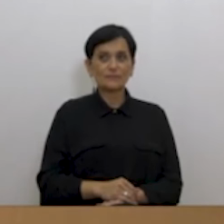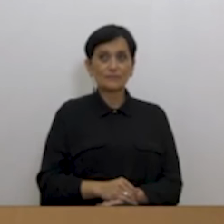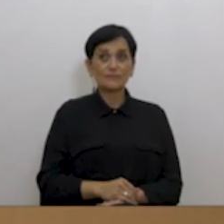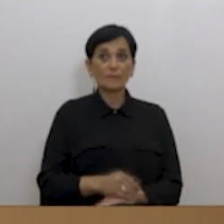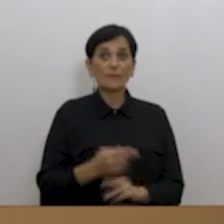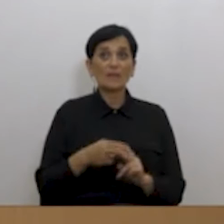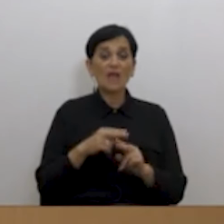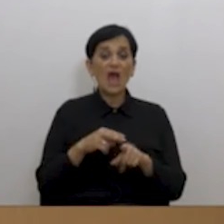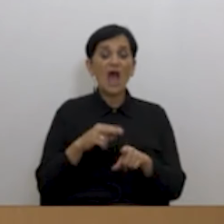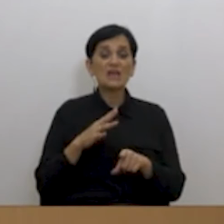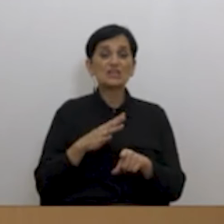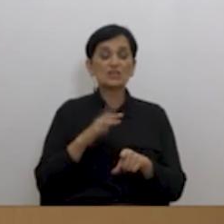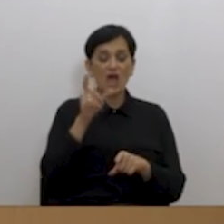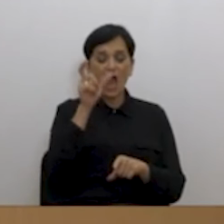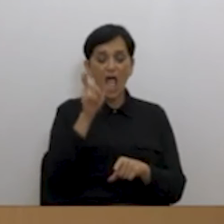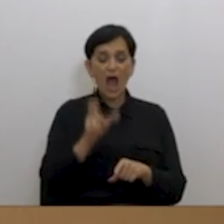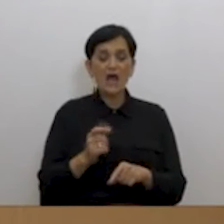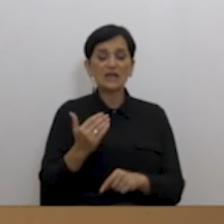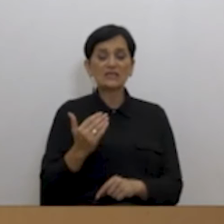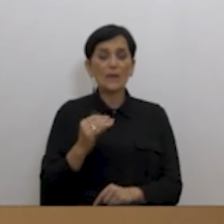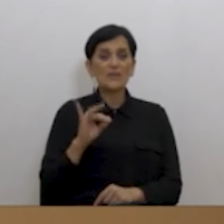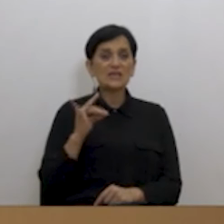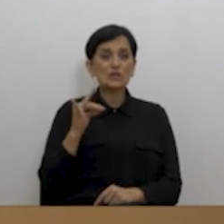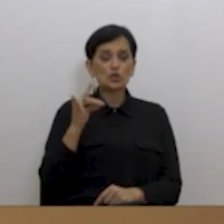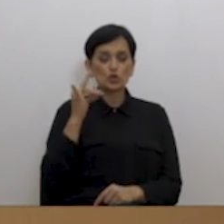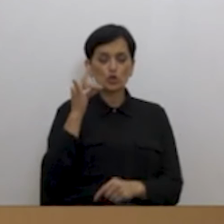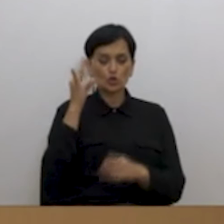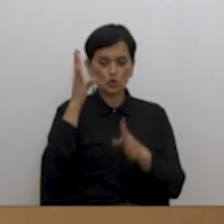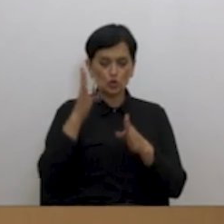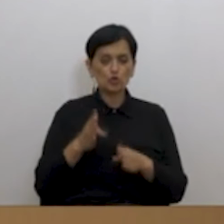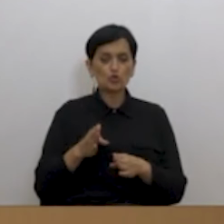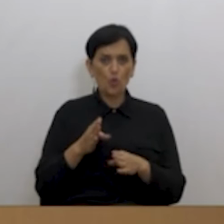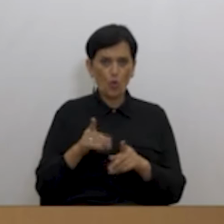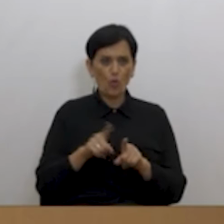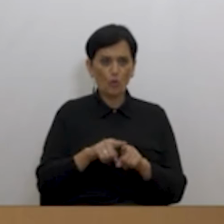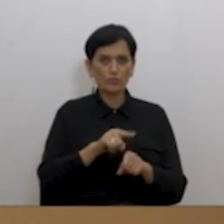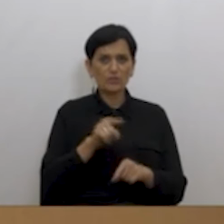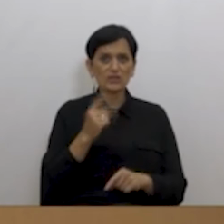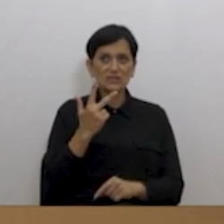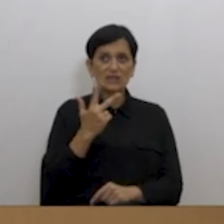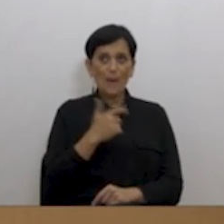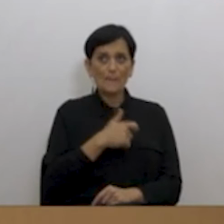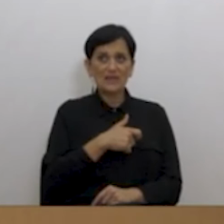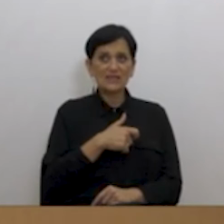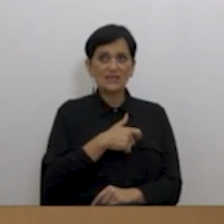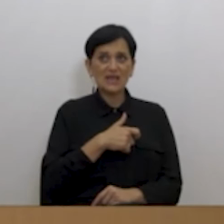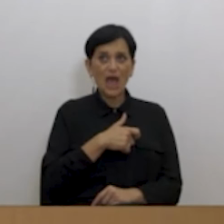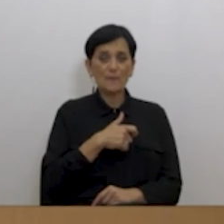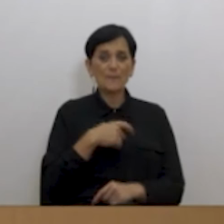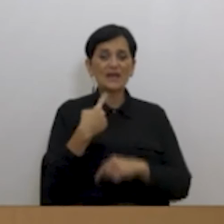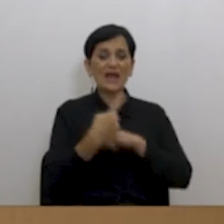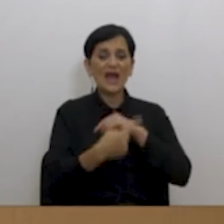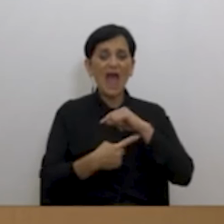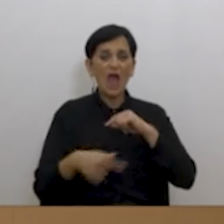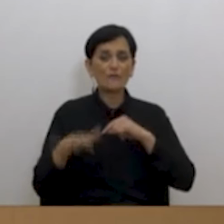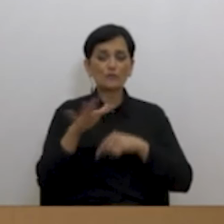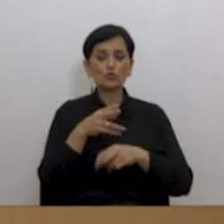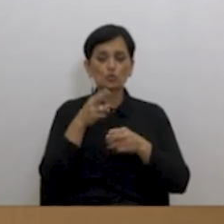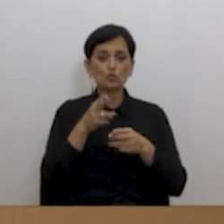ეს იყო ადამიანის ისტორია, რომელიც არაერთი მოვისმინეთ, სამი დეპუტატი ვიყავით ხევსურეთში და შევხვდით